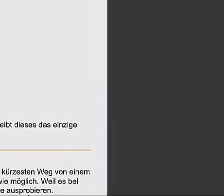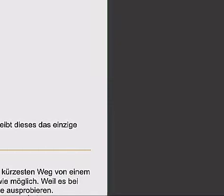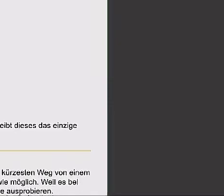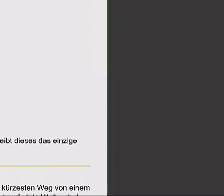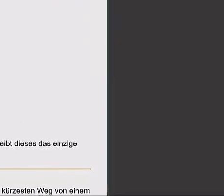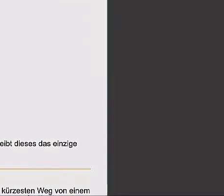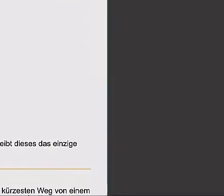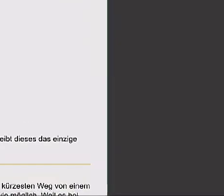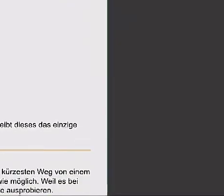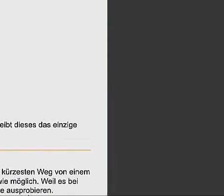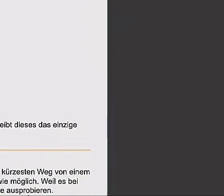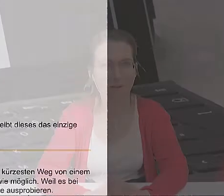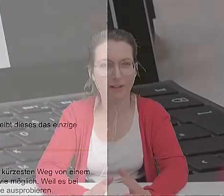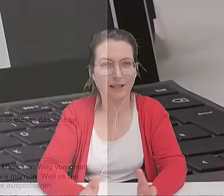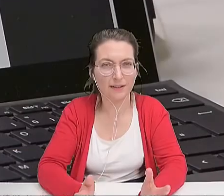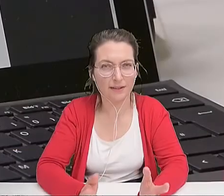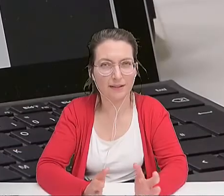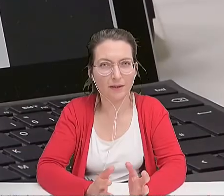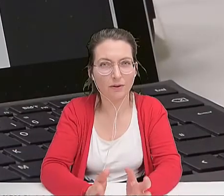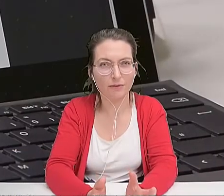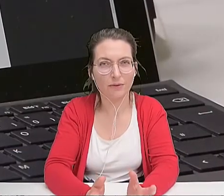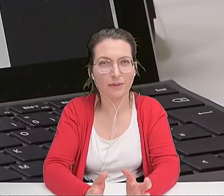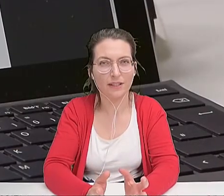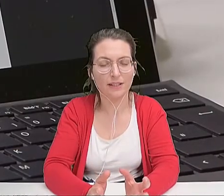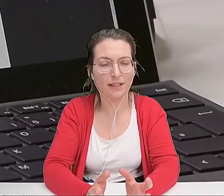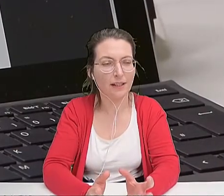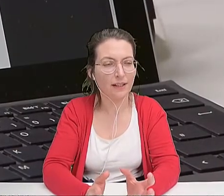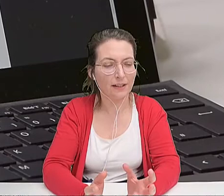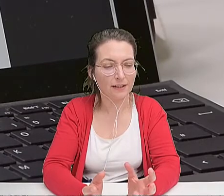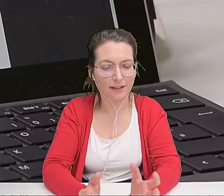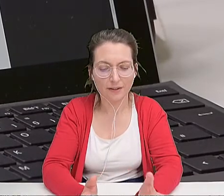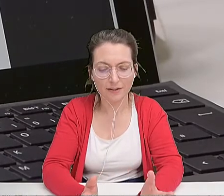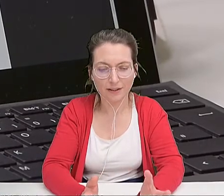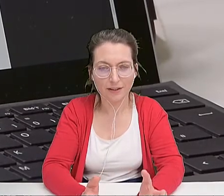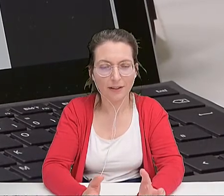dem Analogen auch zu tun hat, weil auch da ist es ja auch oft so, dass